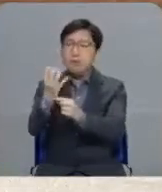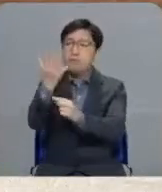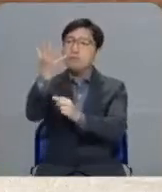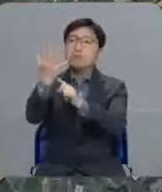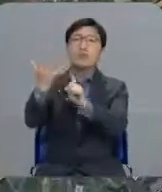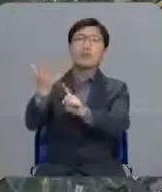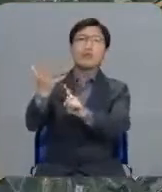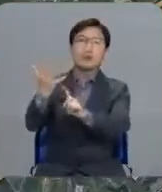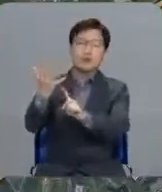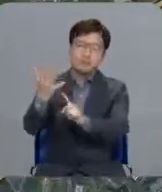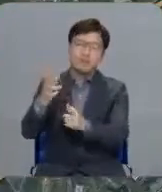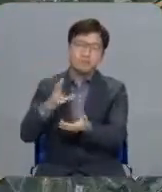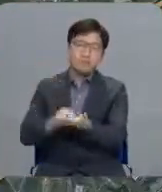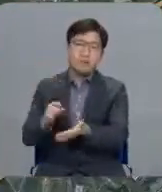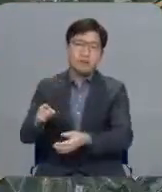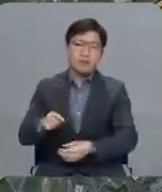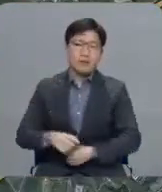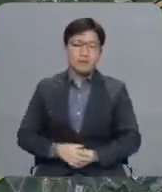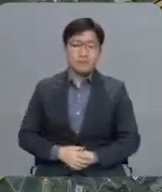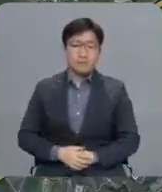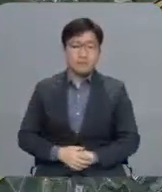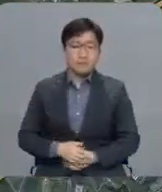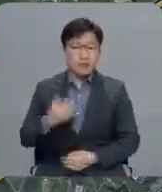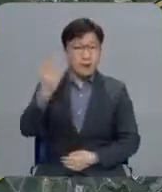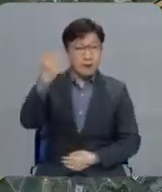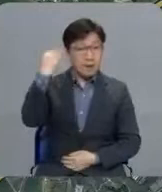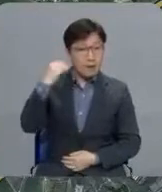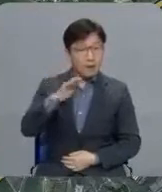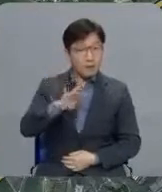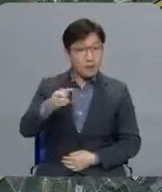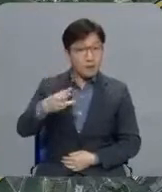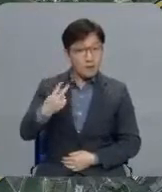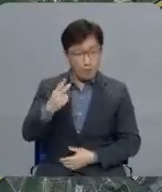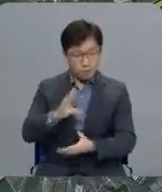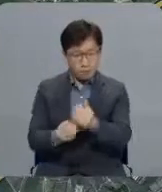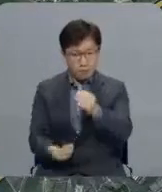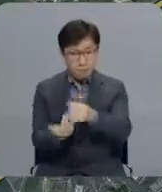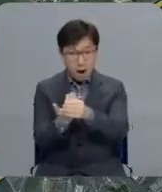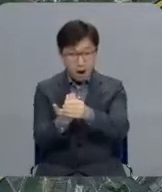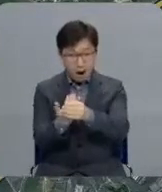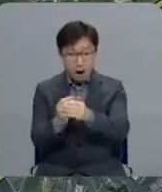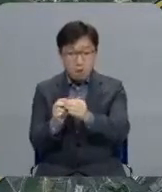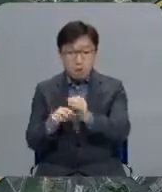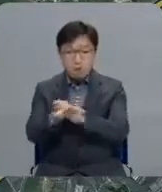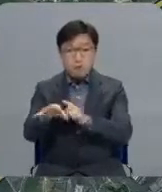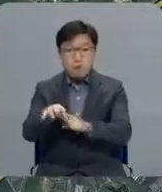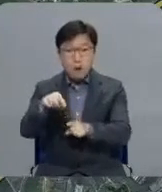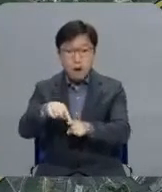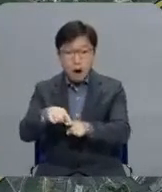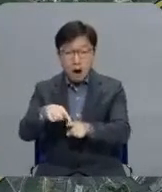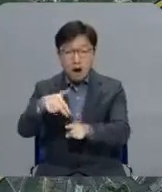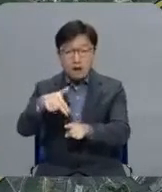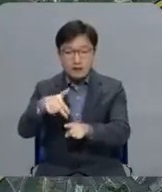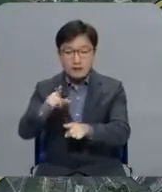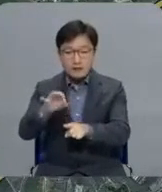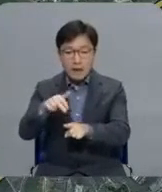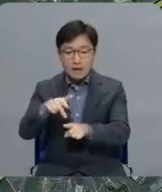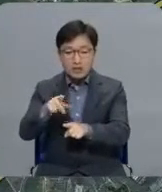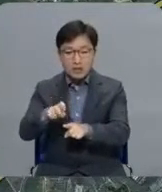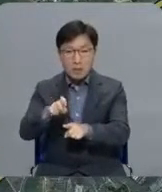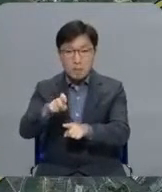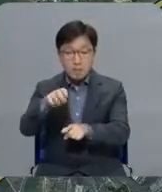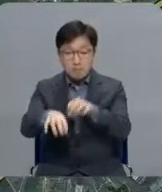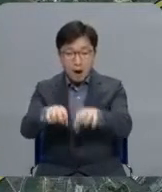수가 없습니다. 비료공장에서 나온 발암물질로 주민들이 집단으로 암에 걸린 장전마을과도 2km